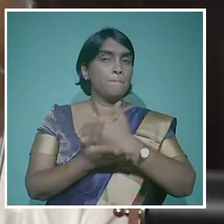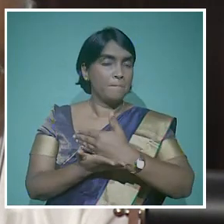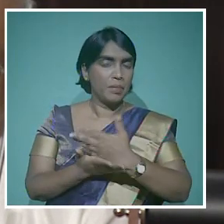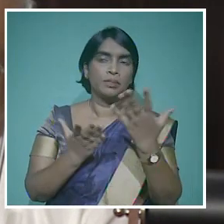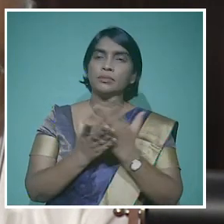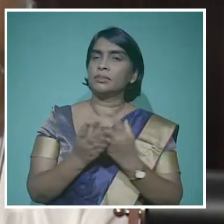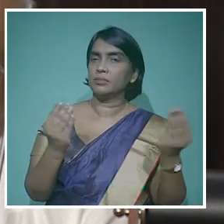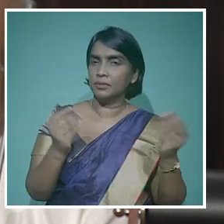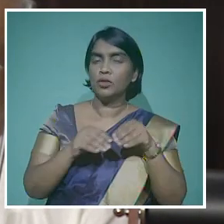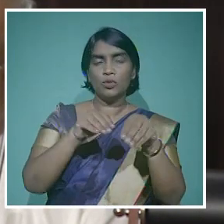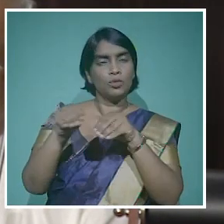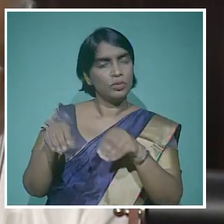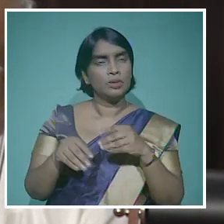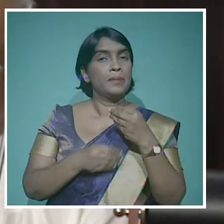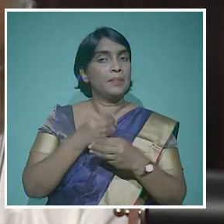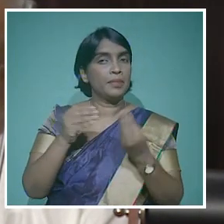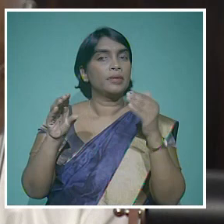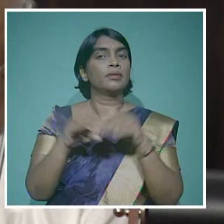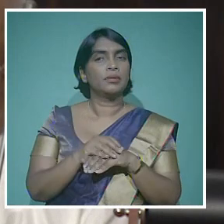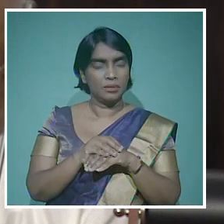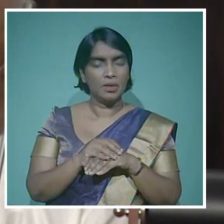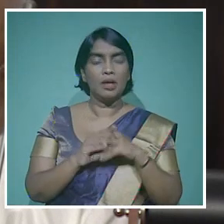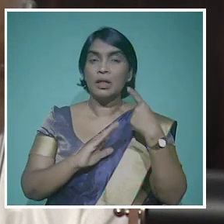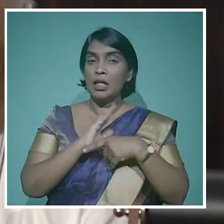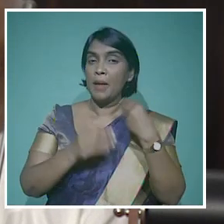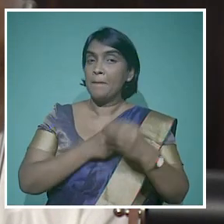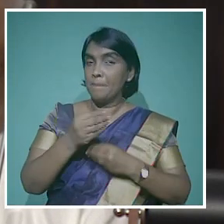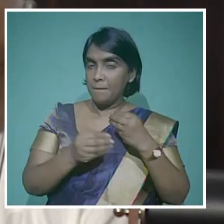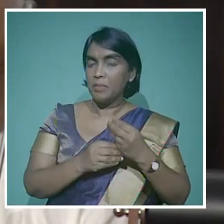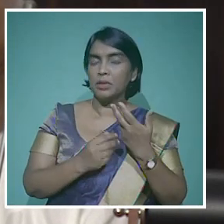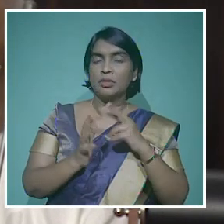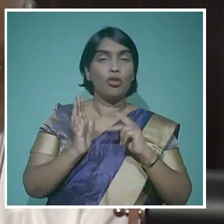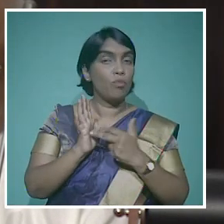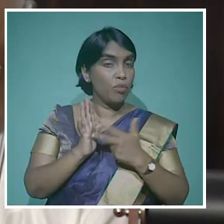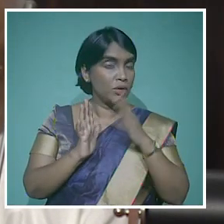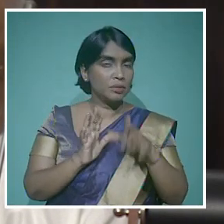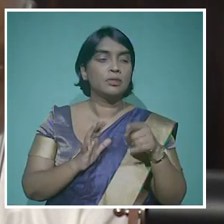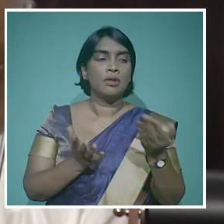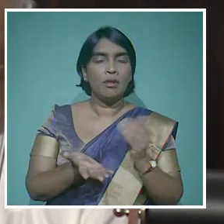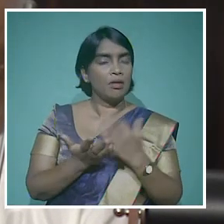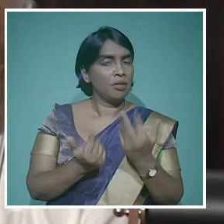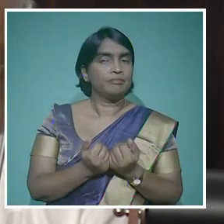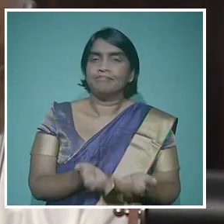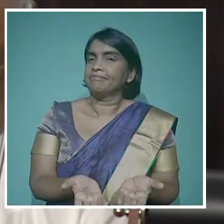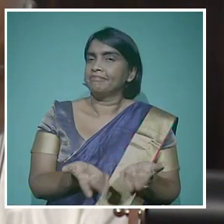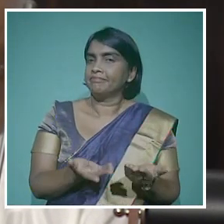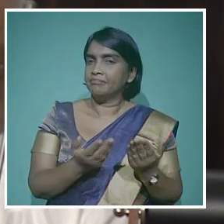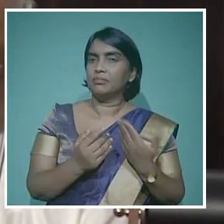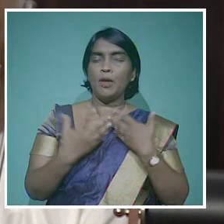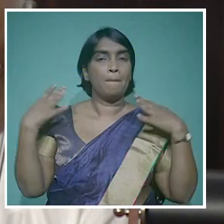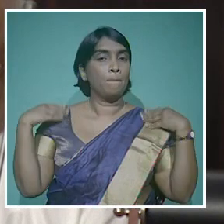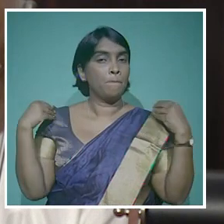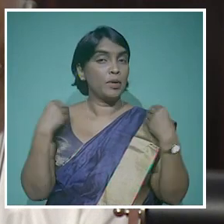ඉවත් කිරීමට කෘෂි කර්මාන්තයද ඇතුළත්ව දේශීය කර්මාන්තය ව්‍යාකෘති සඳහා අවශ්‍ය දිරිගැන්වීම් හා